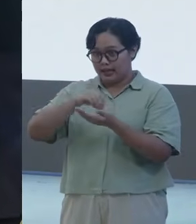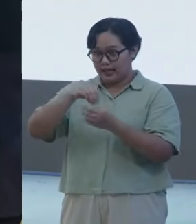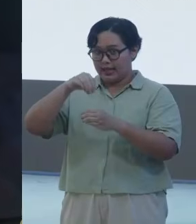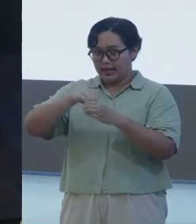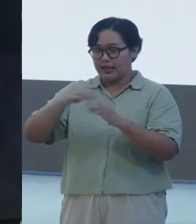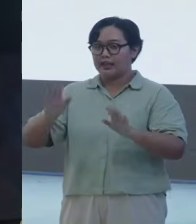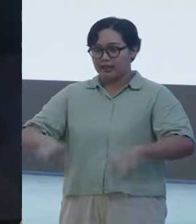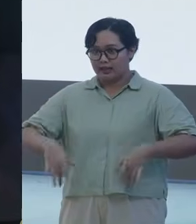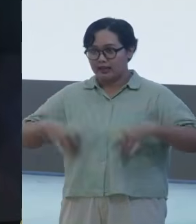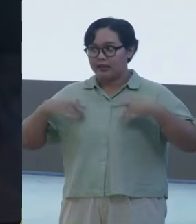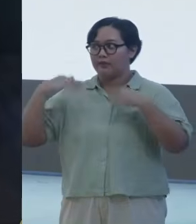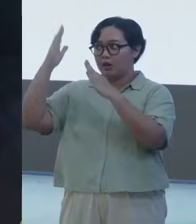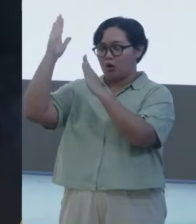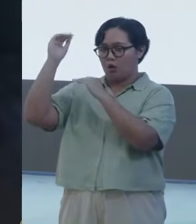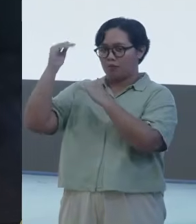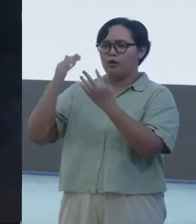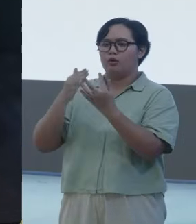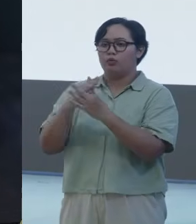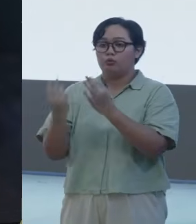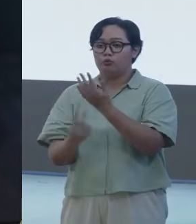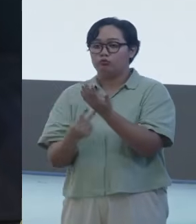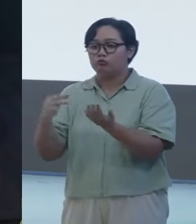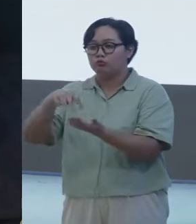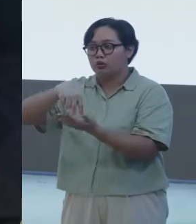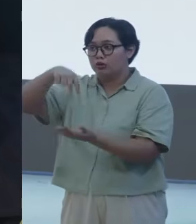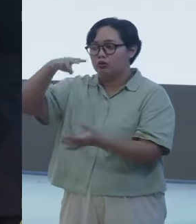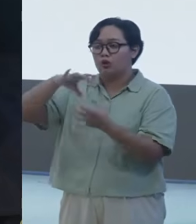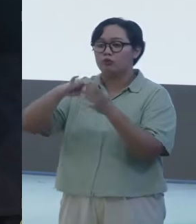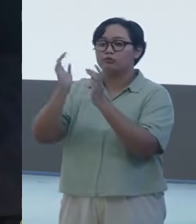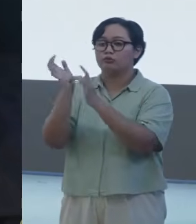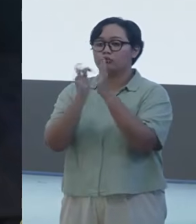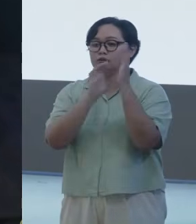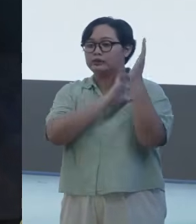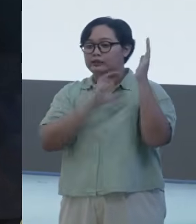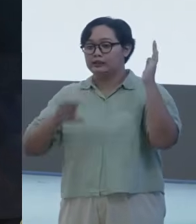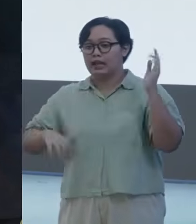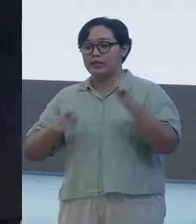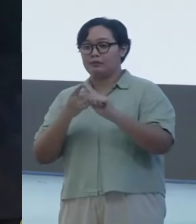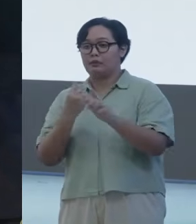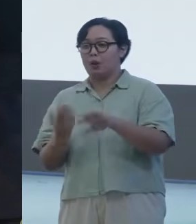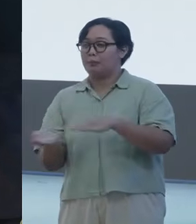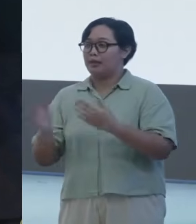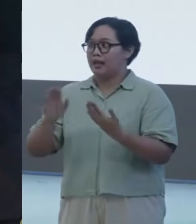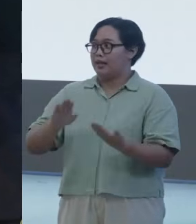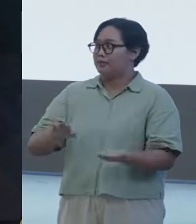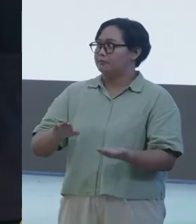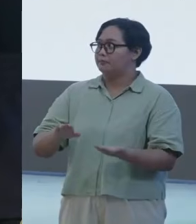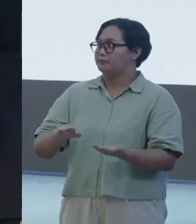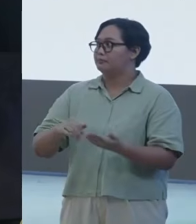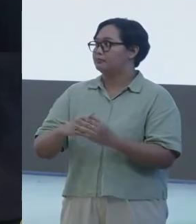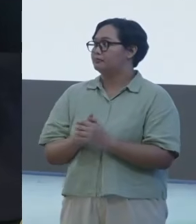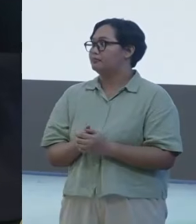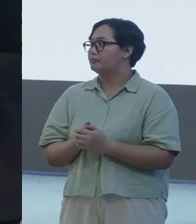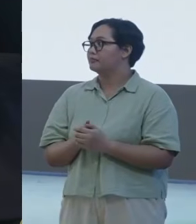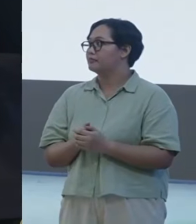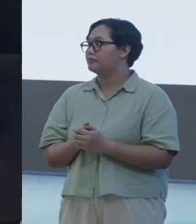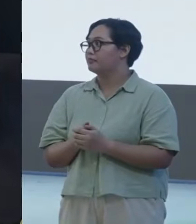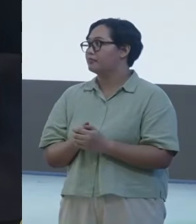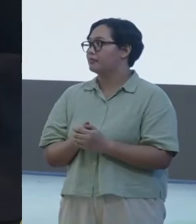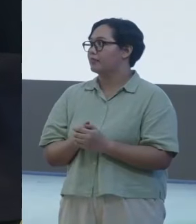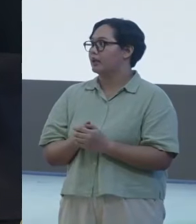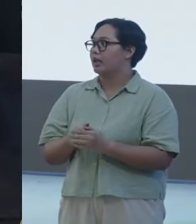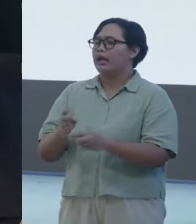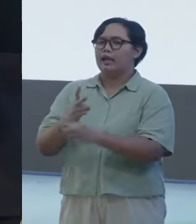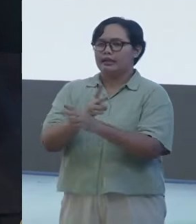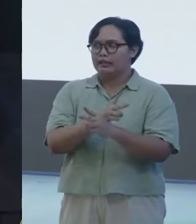through the resurrection of Jesus Christ from the dead, to an inheritance that is imperishable, undefiled, and unfading, kept